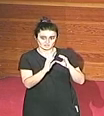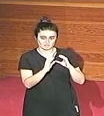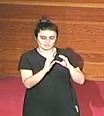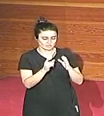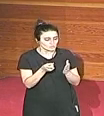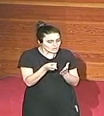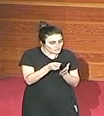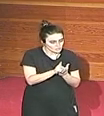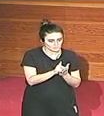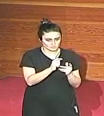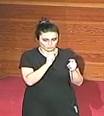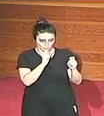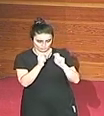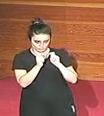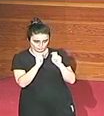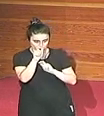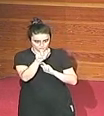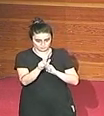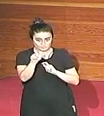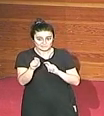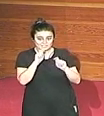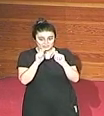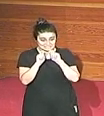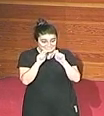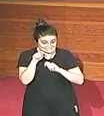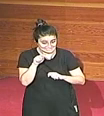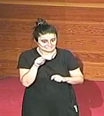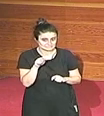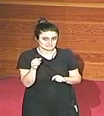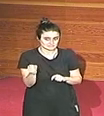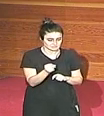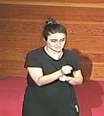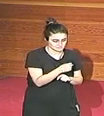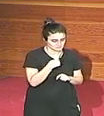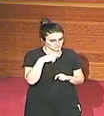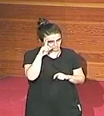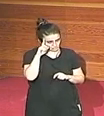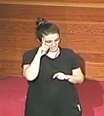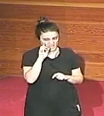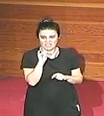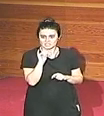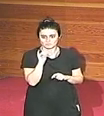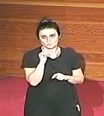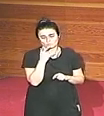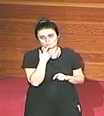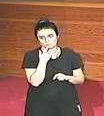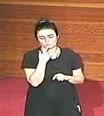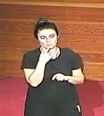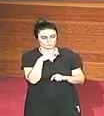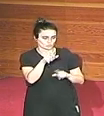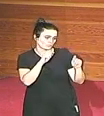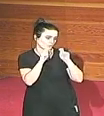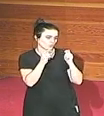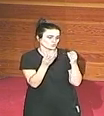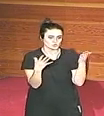bultzatzen dituzten kasetariak, ez dakit ere kasetariek formakuntza, kasetari askok, ez